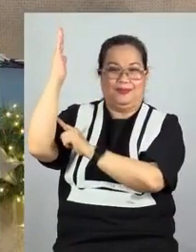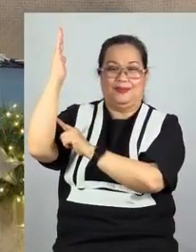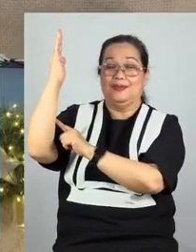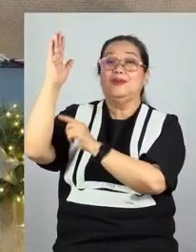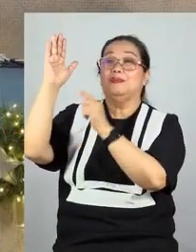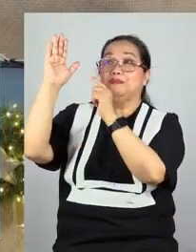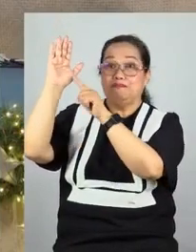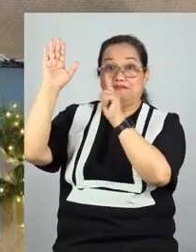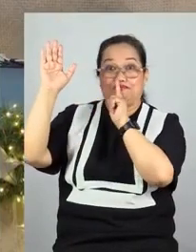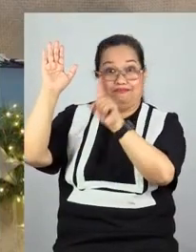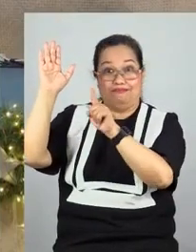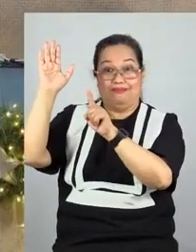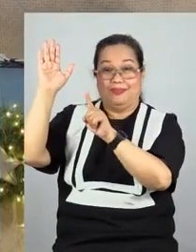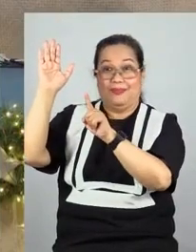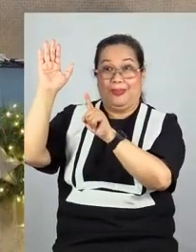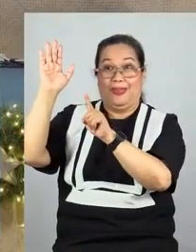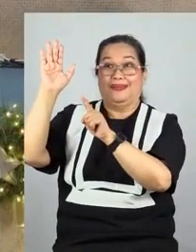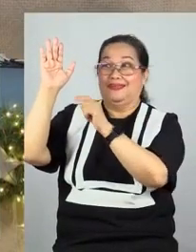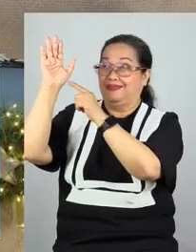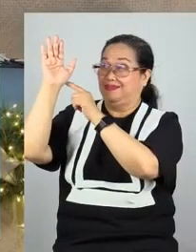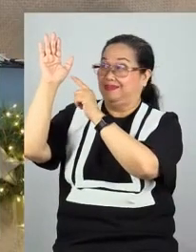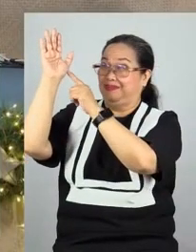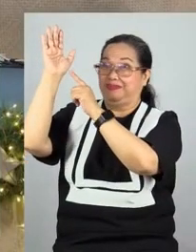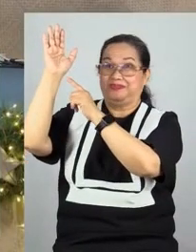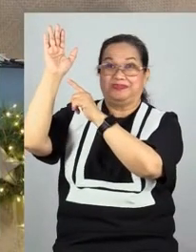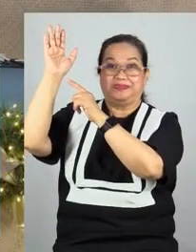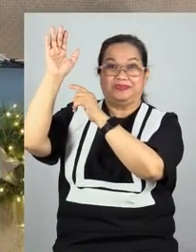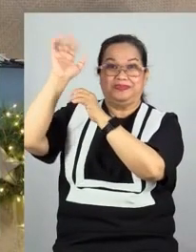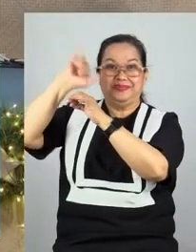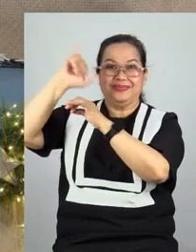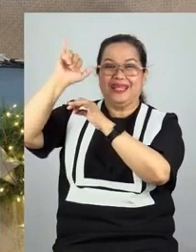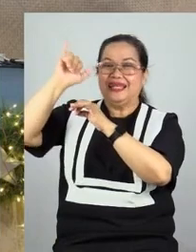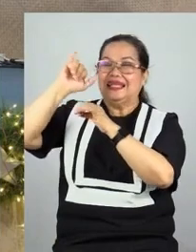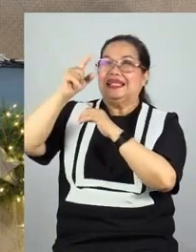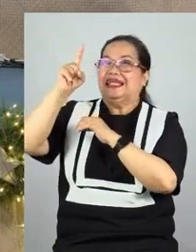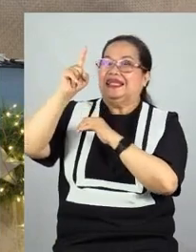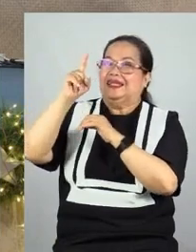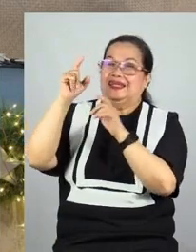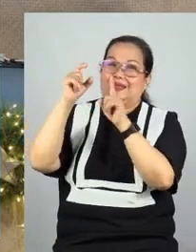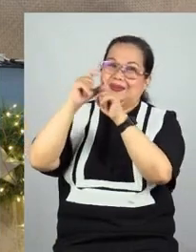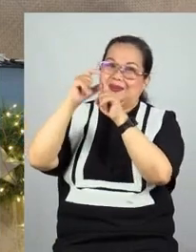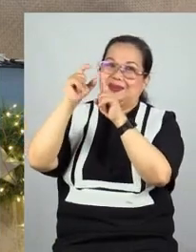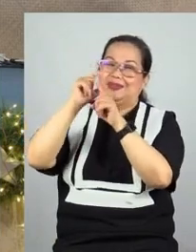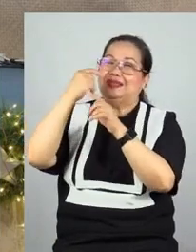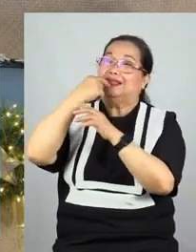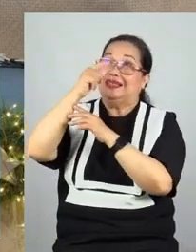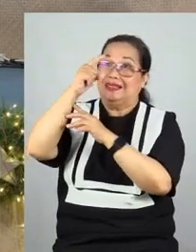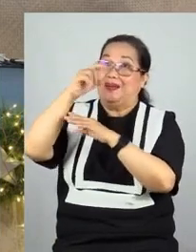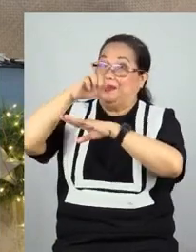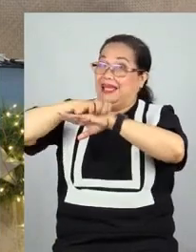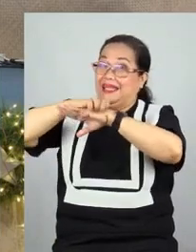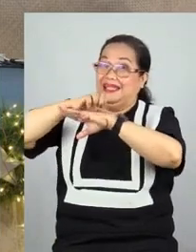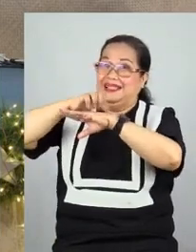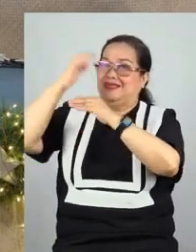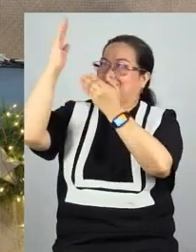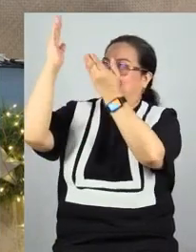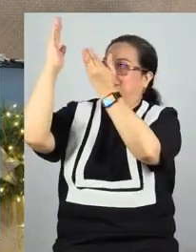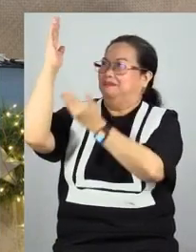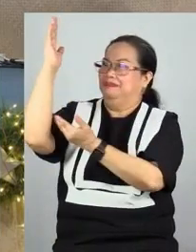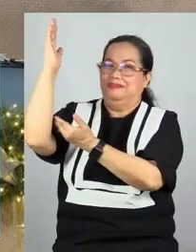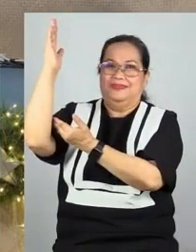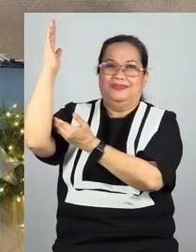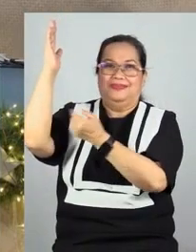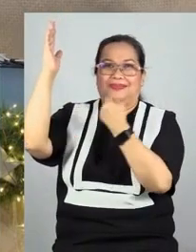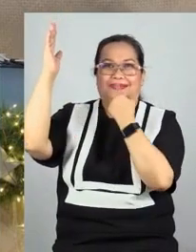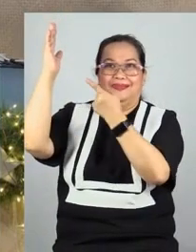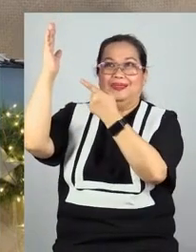was in the form, yung pong sa Ingles, sa ating version, no, translate